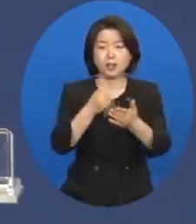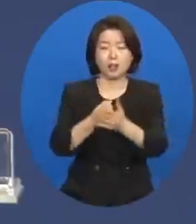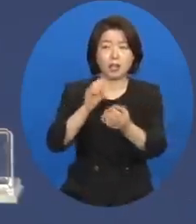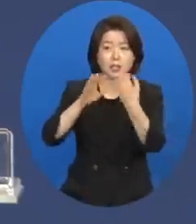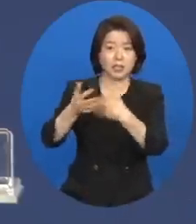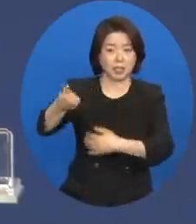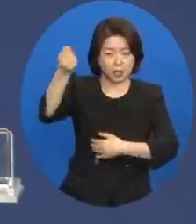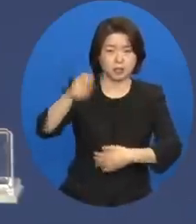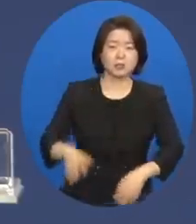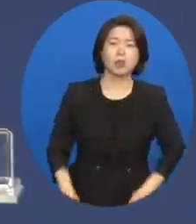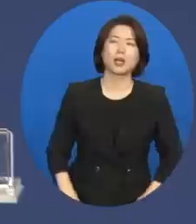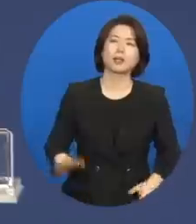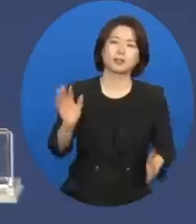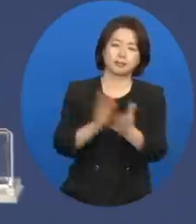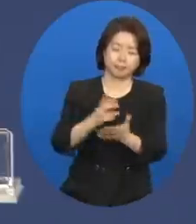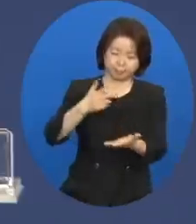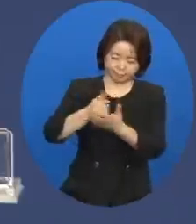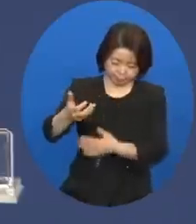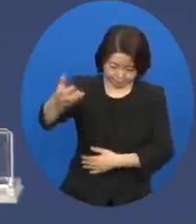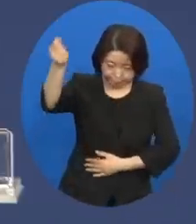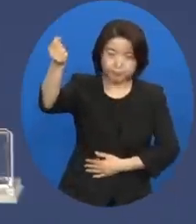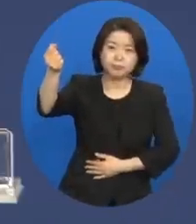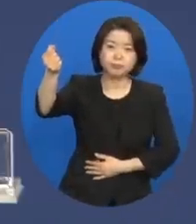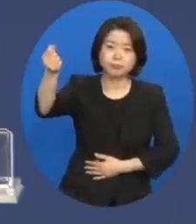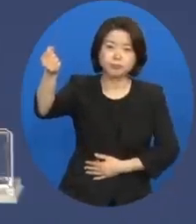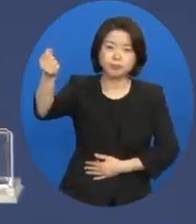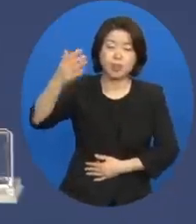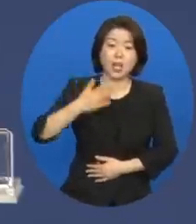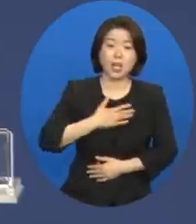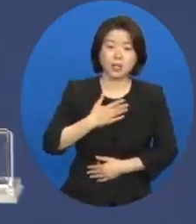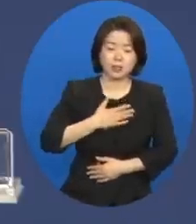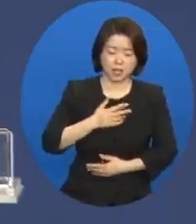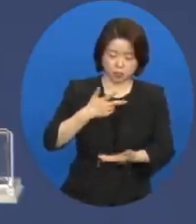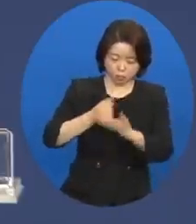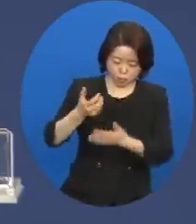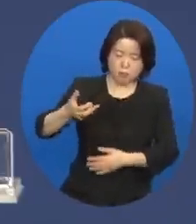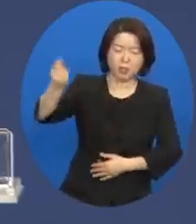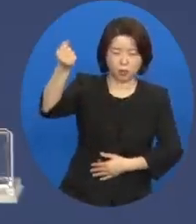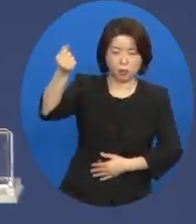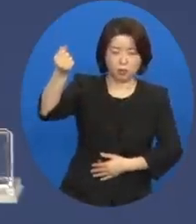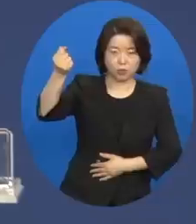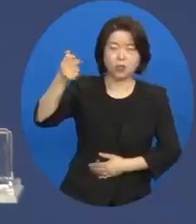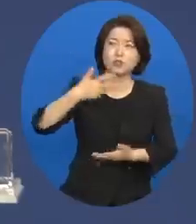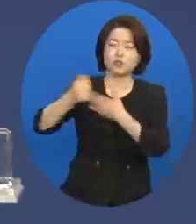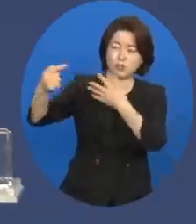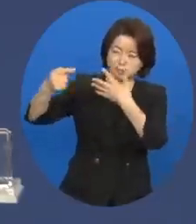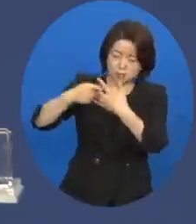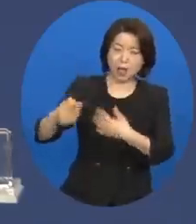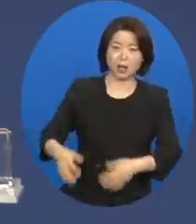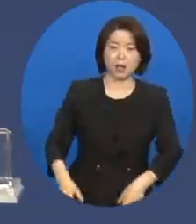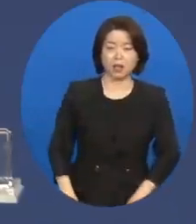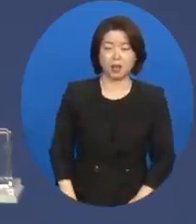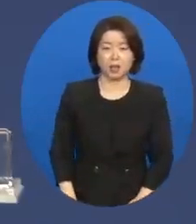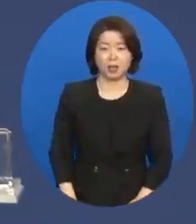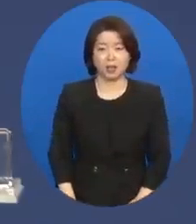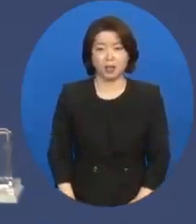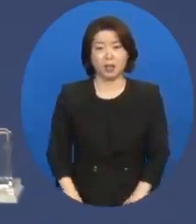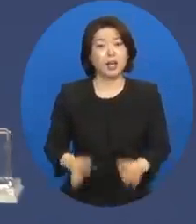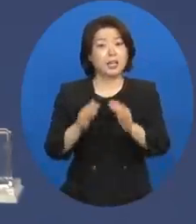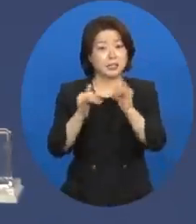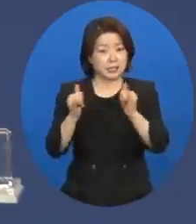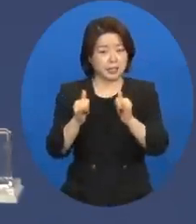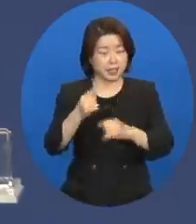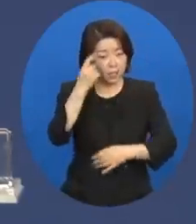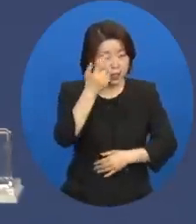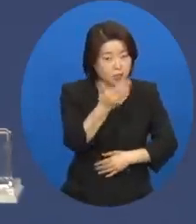있어요. 주님이 아십니다. 그리고 나는 주님의 것입니다. 여러분 사람에게